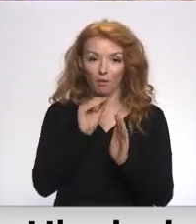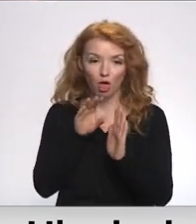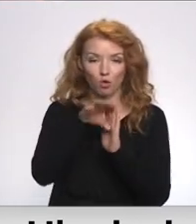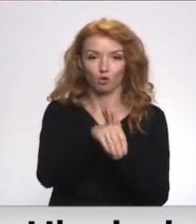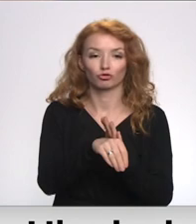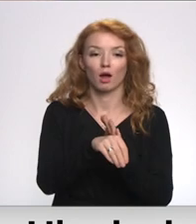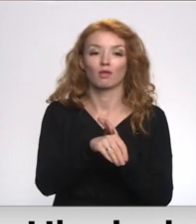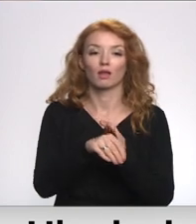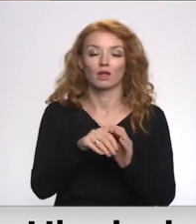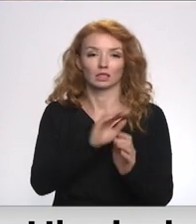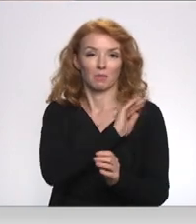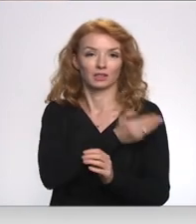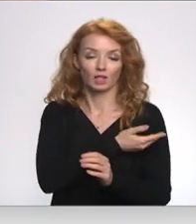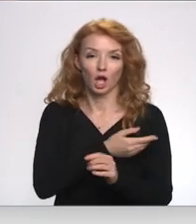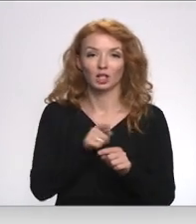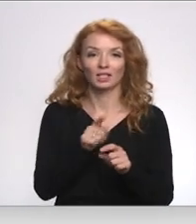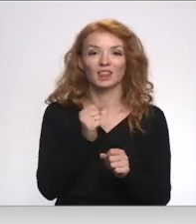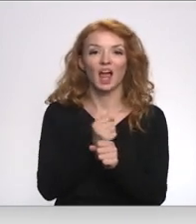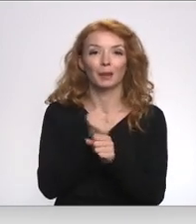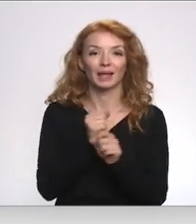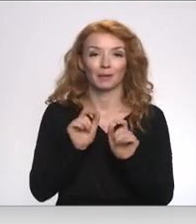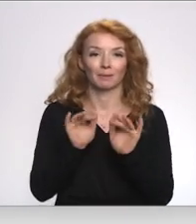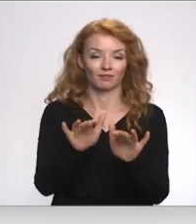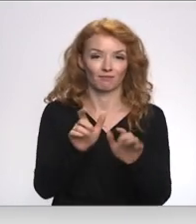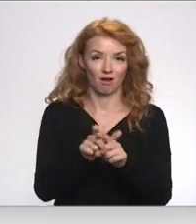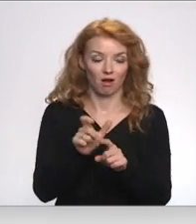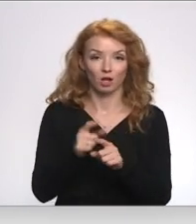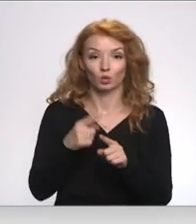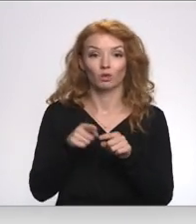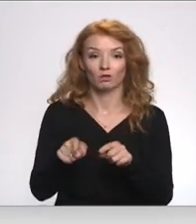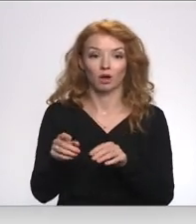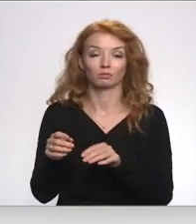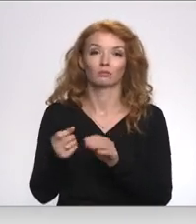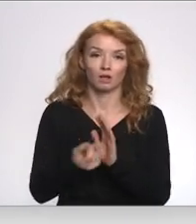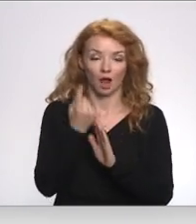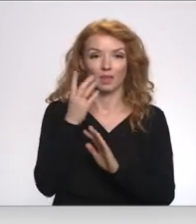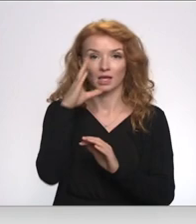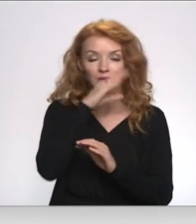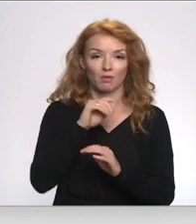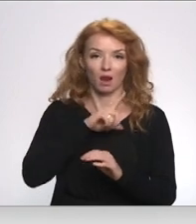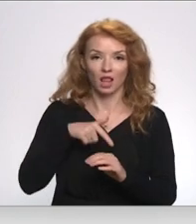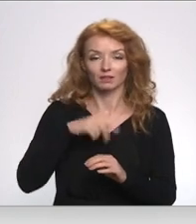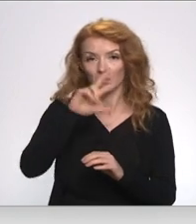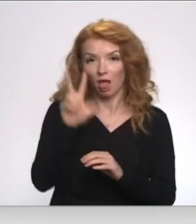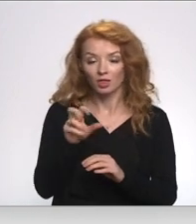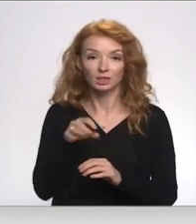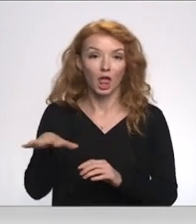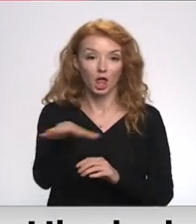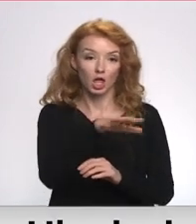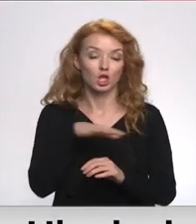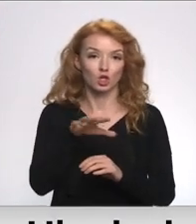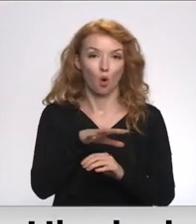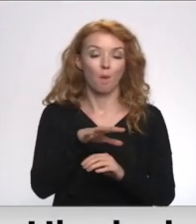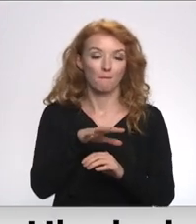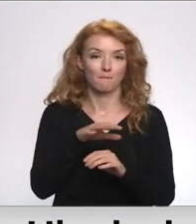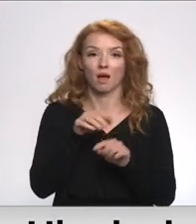ekonomiskā iespēcināšana, tas darbības vārds. Mēs tiešām uzskatām, ka sieviešu potenciāls Latvijas, Baltijas un Eiropas kontekstā